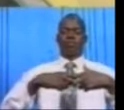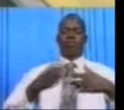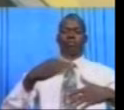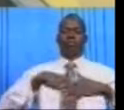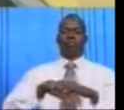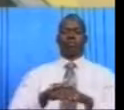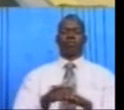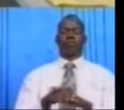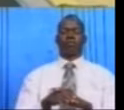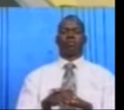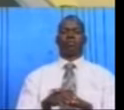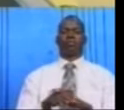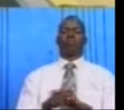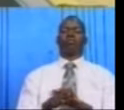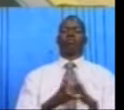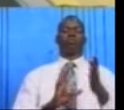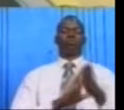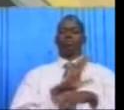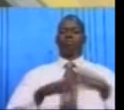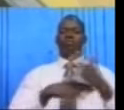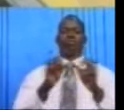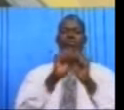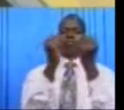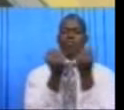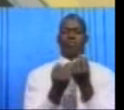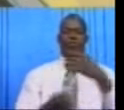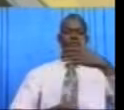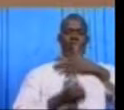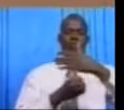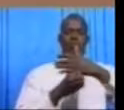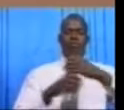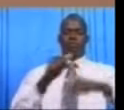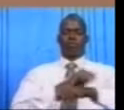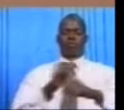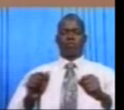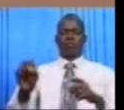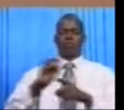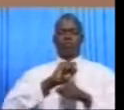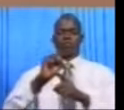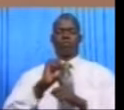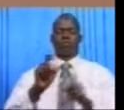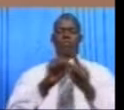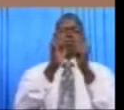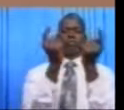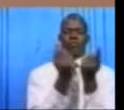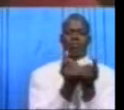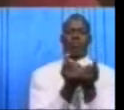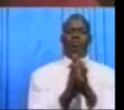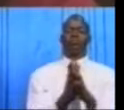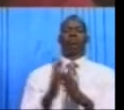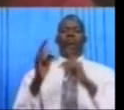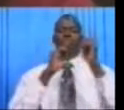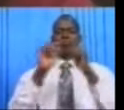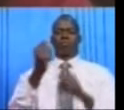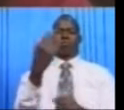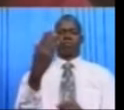dans presque tous les segments de l'économie, notamment dans l'industrie. Ce séminaire du groupe Eclipse SA s'adresse à 15